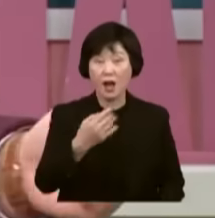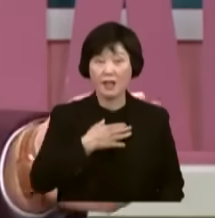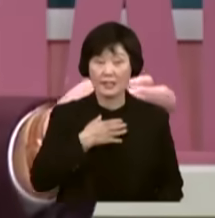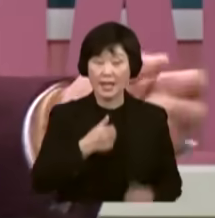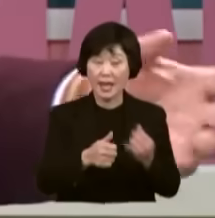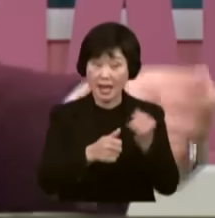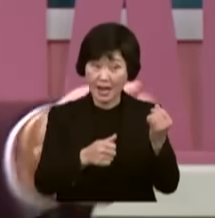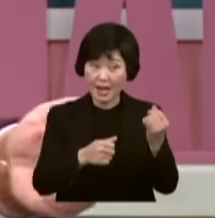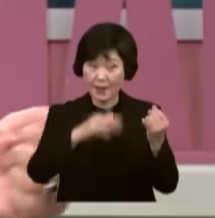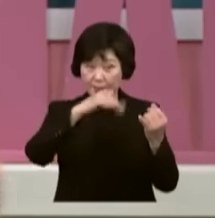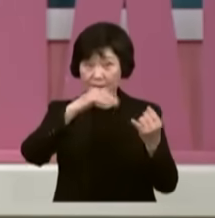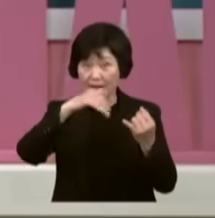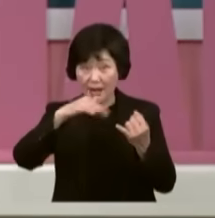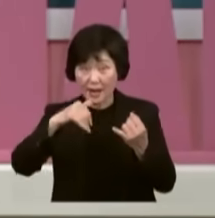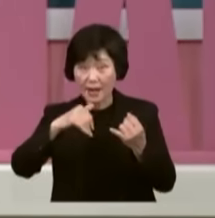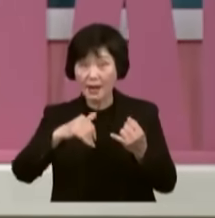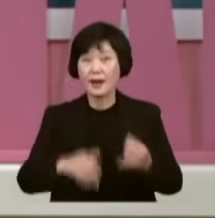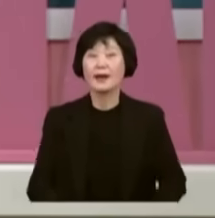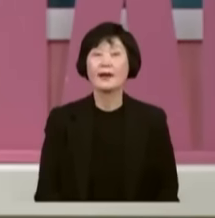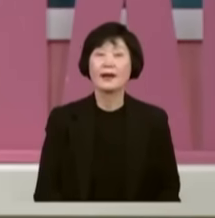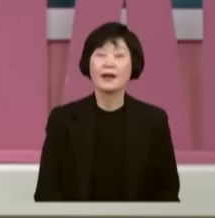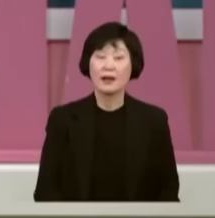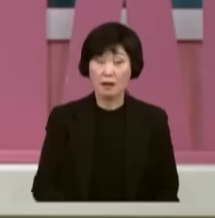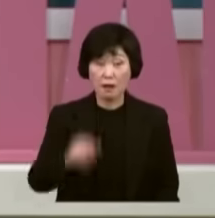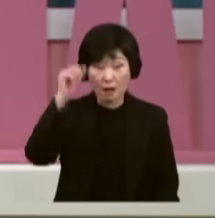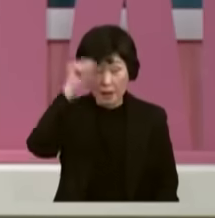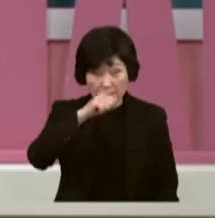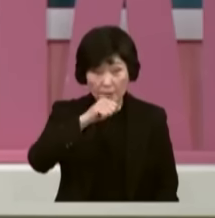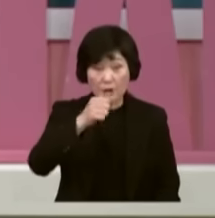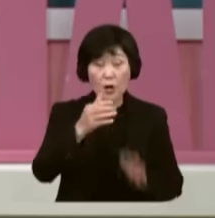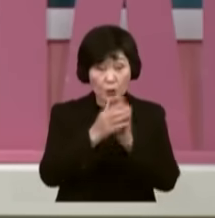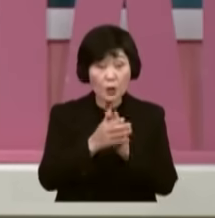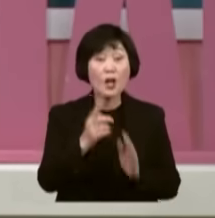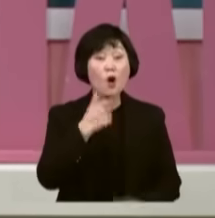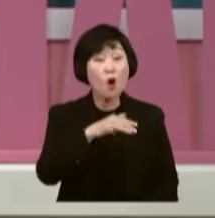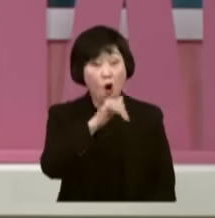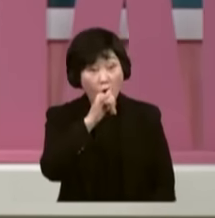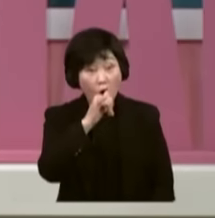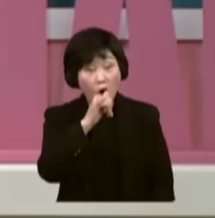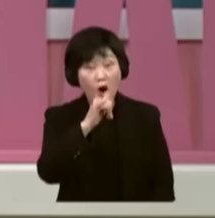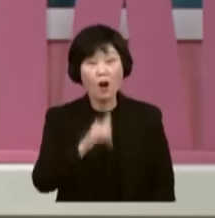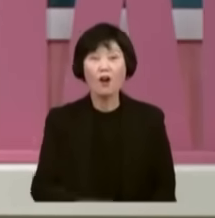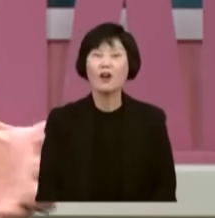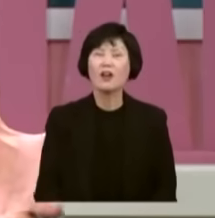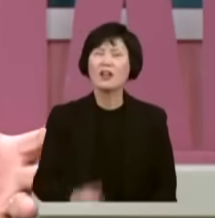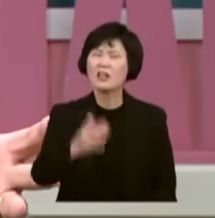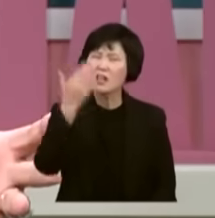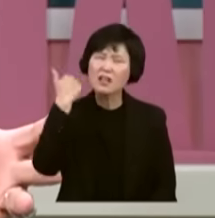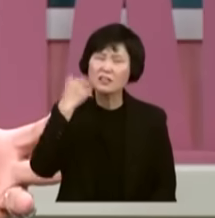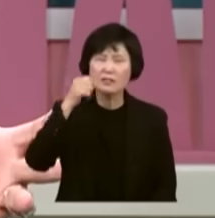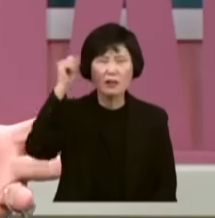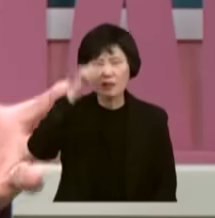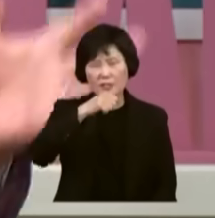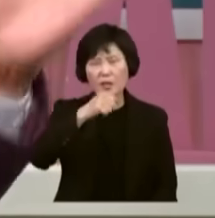제 아내를 이제 붙들더니 이제 저기 새벽 기도 해봤어. 그러니까 그때는 뭐